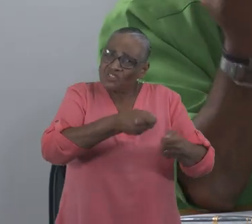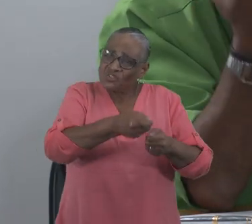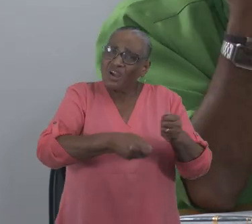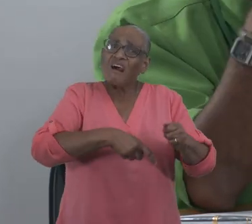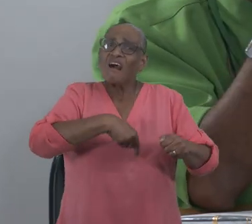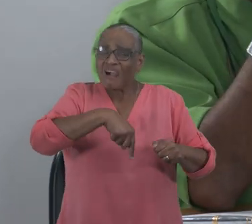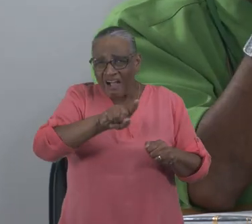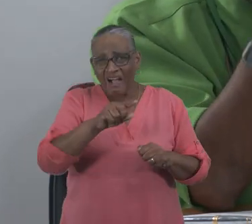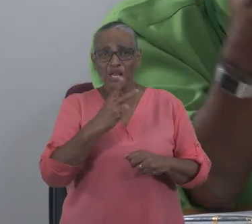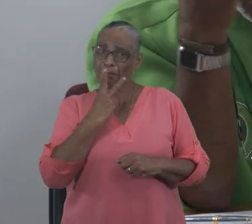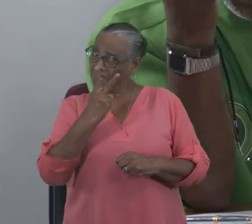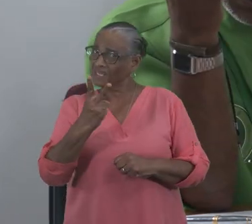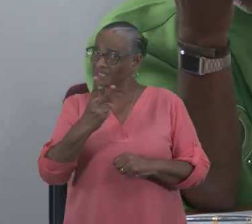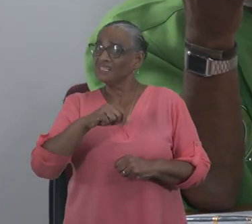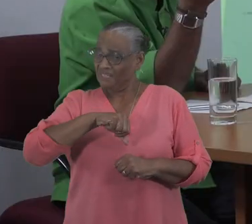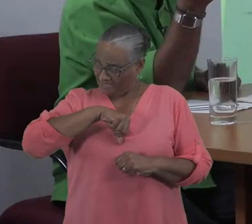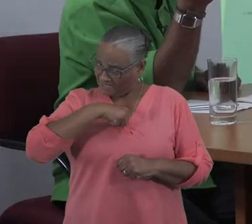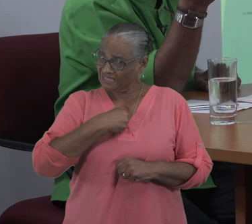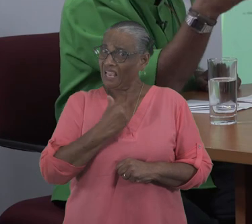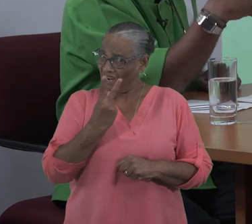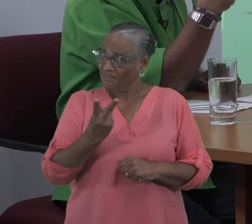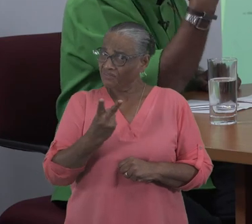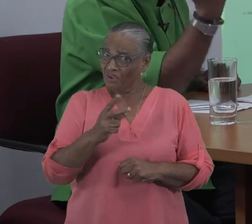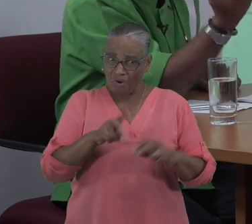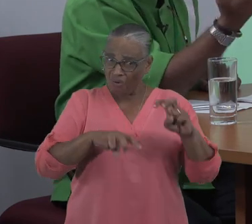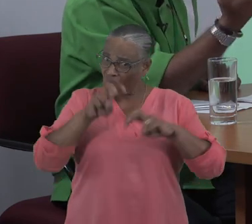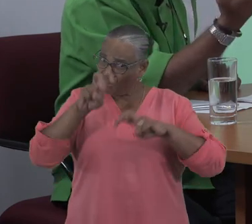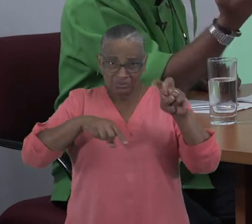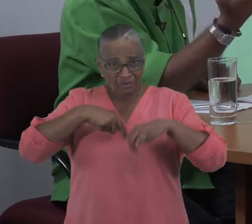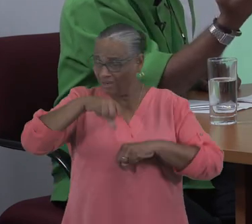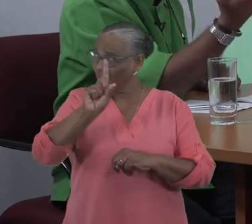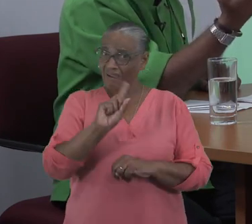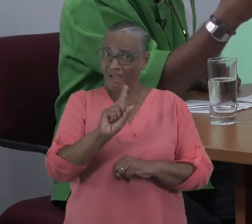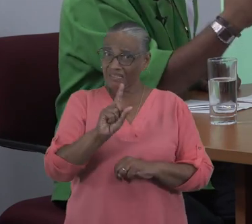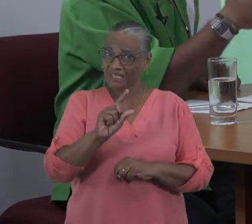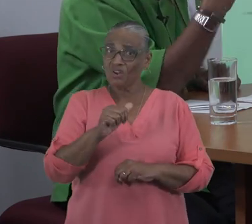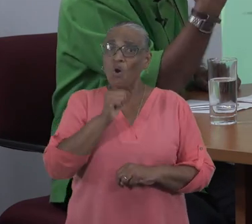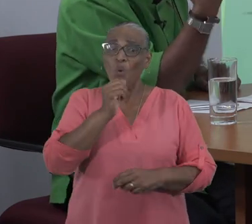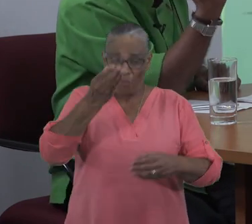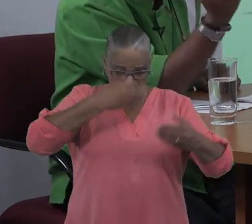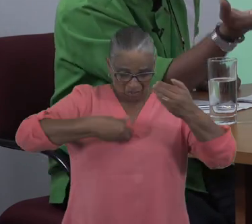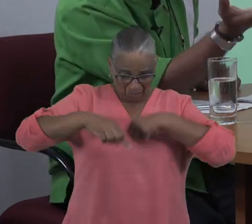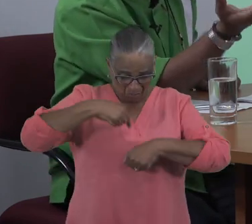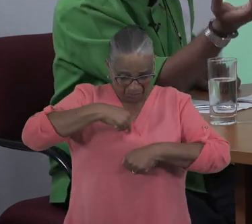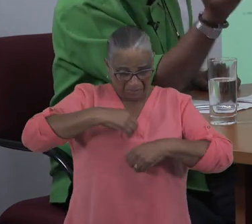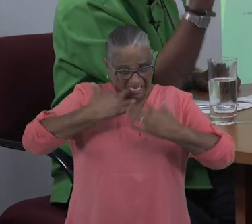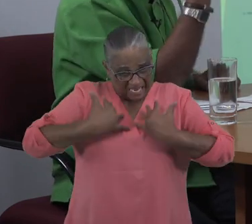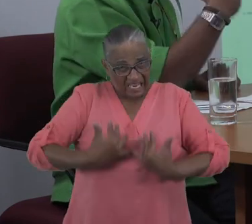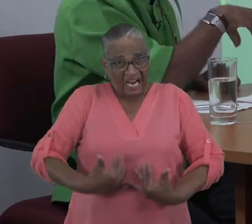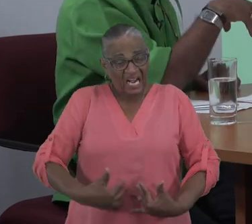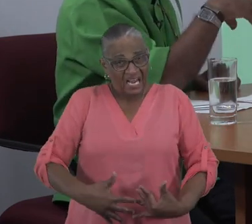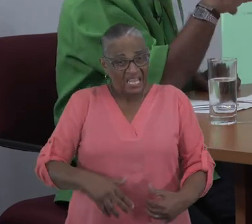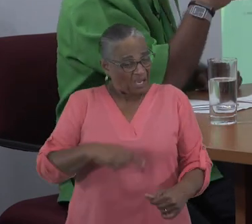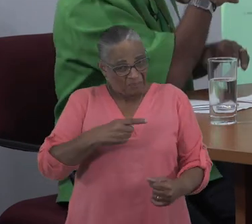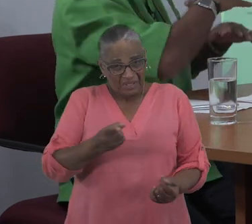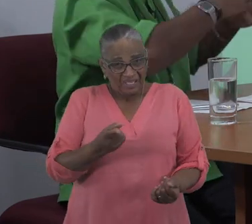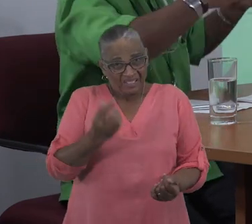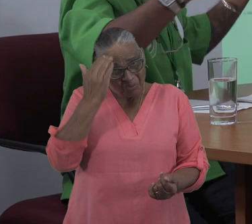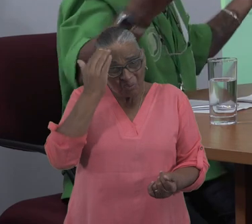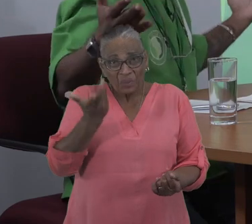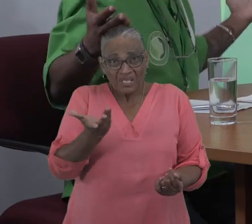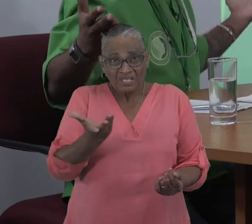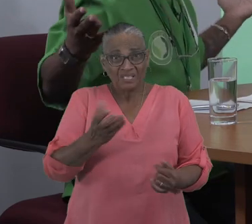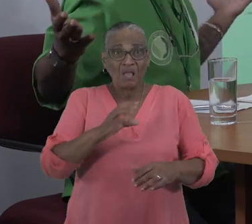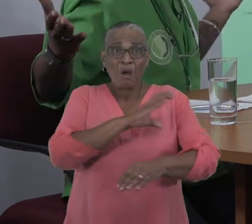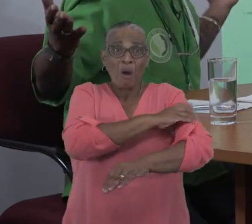komt op tijd voor de controles. Is je zei als je de controles op tijd doet, dan heb je een zanger gezien en dan zijn dat nog pikken. Zo is bijna in de